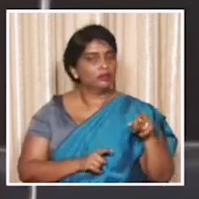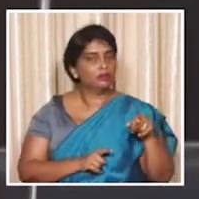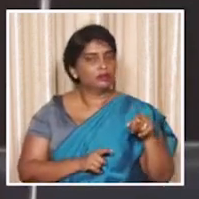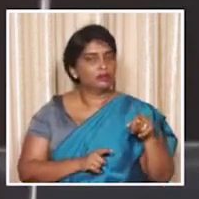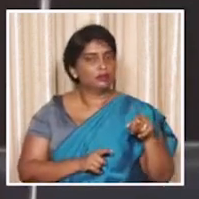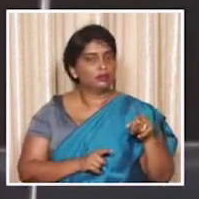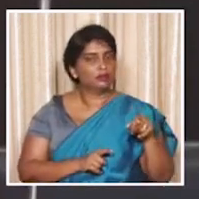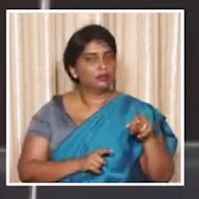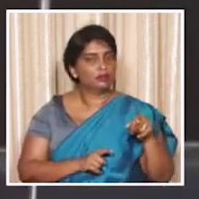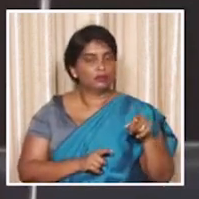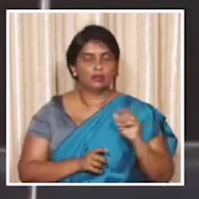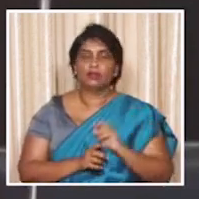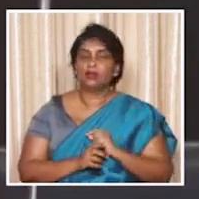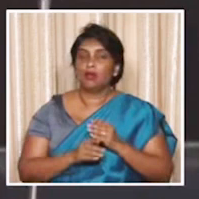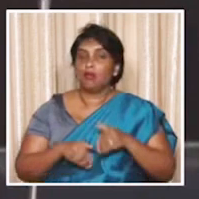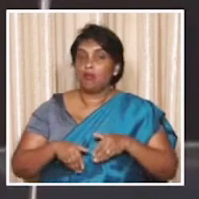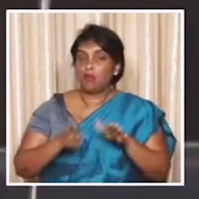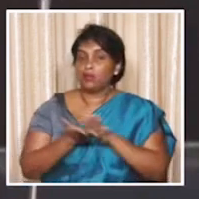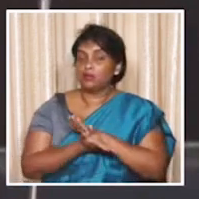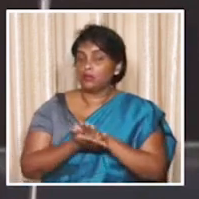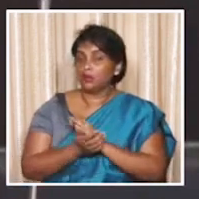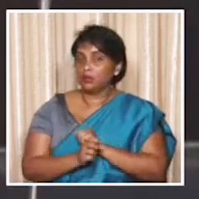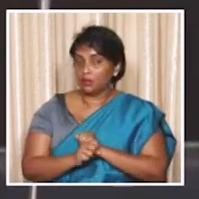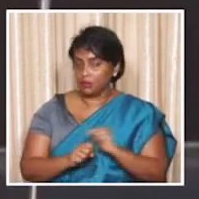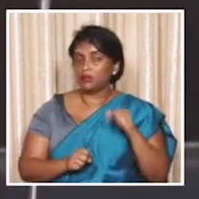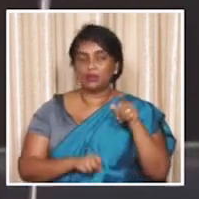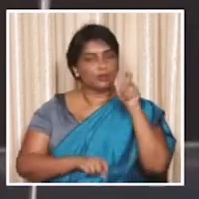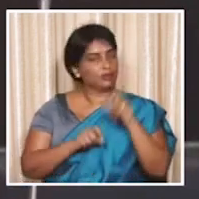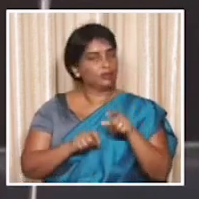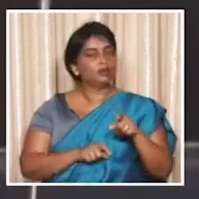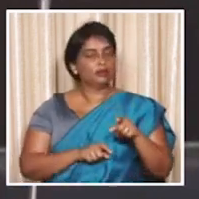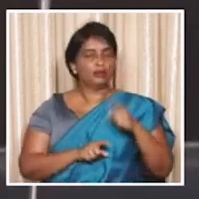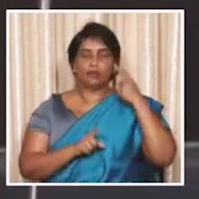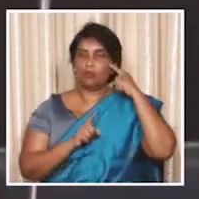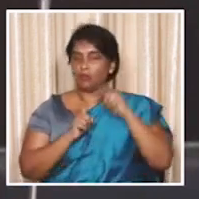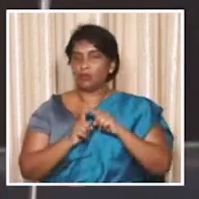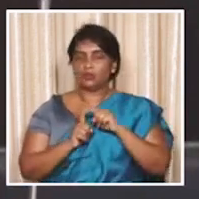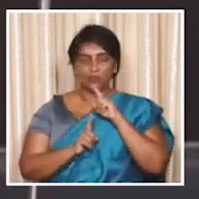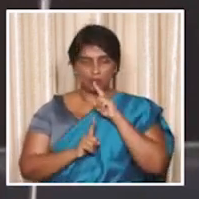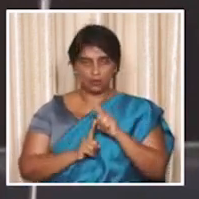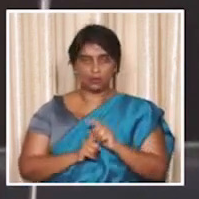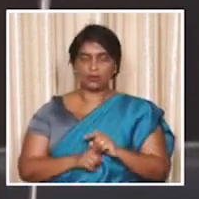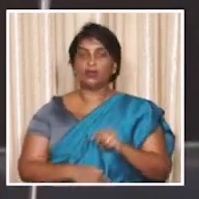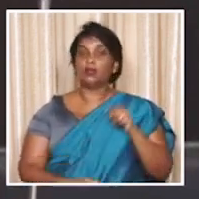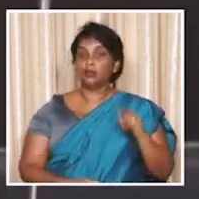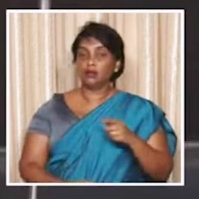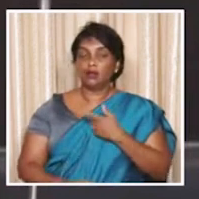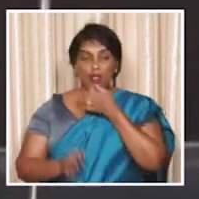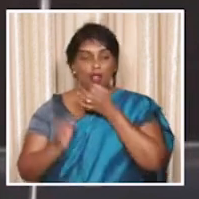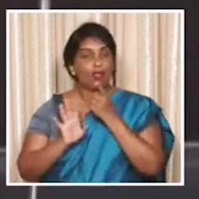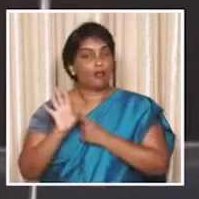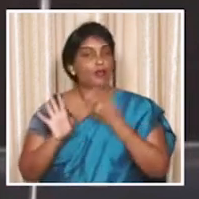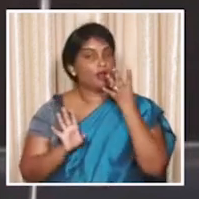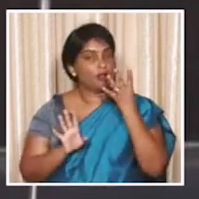தான் வழக்கு போட்டிருக்கிறார்கள் அதனால் 4 வருஷமாக அந்த பாதை மூடப்பட்டு கிடக்கிறது தயவு செய்து அவசரமாக அந்த பாதை